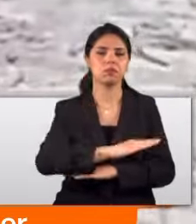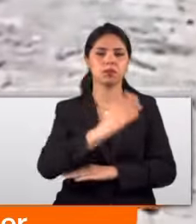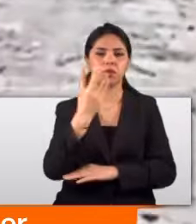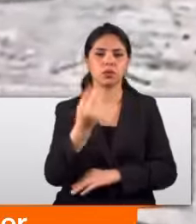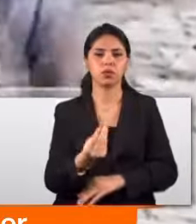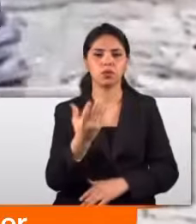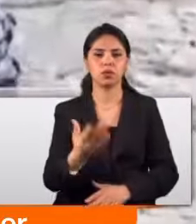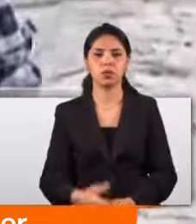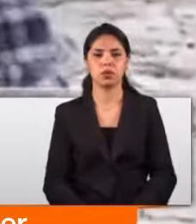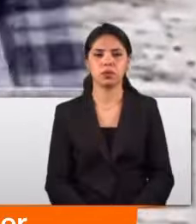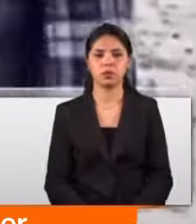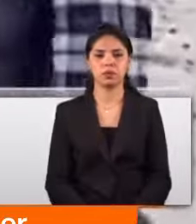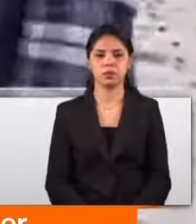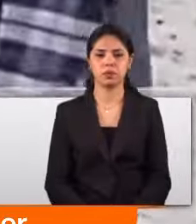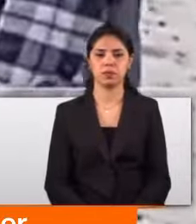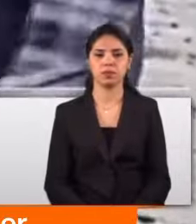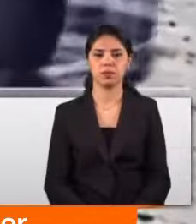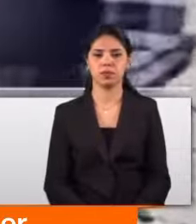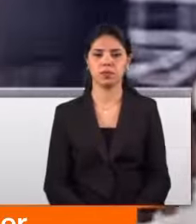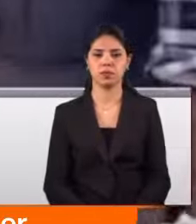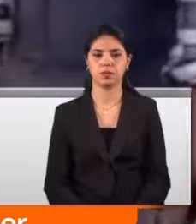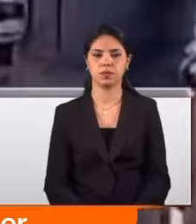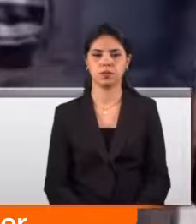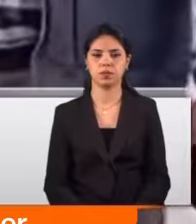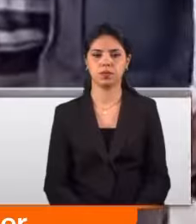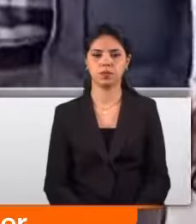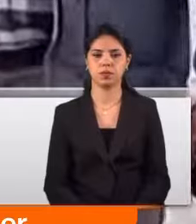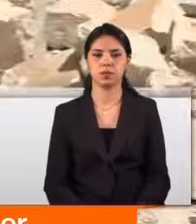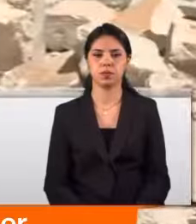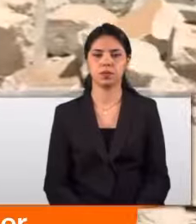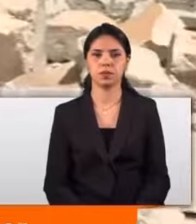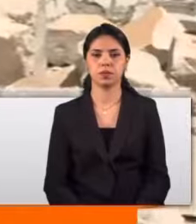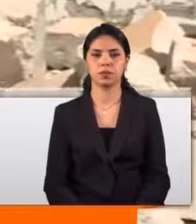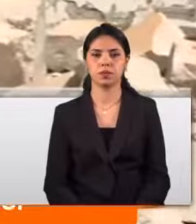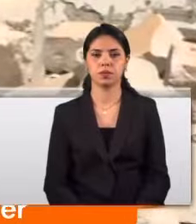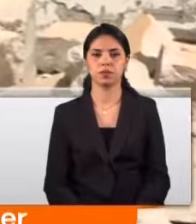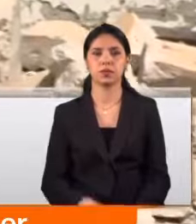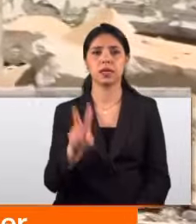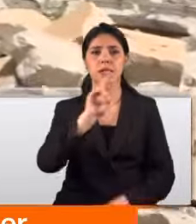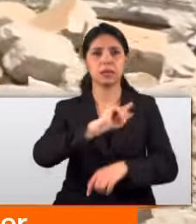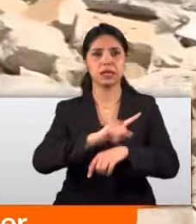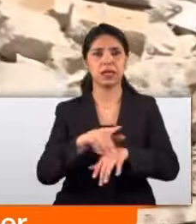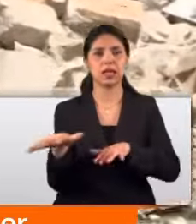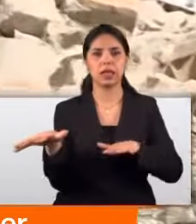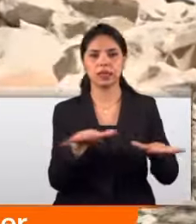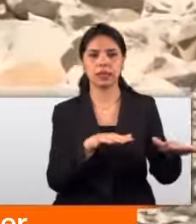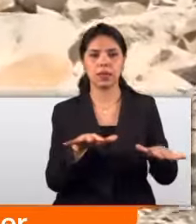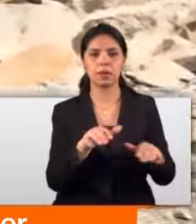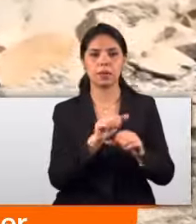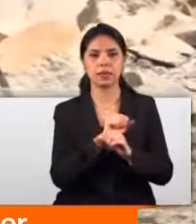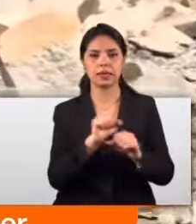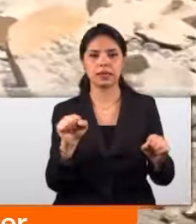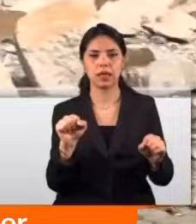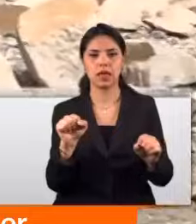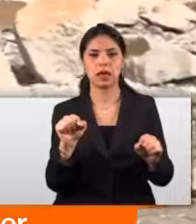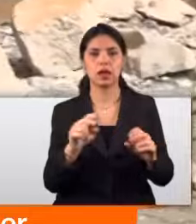yer kalktı kalktıydı. Buraya geldik her taraf gitmiş yani. Yaklaşık 20 saniye süren depremin geride bıraktığı hasar